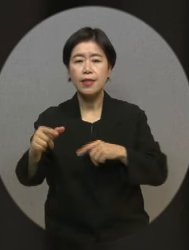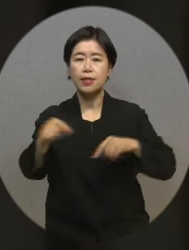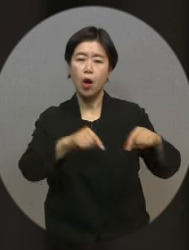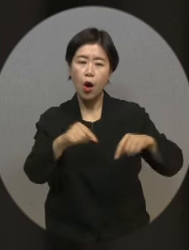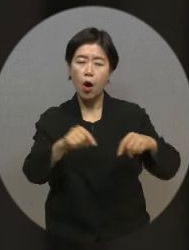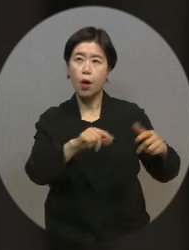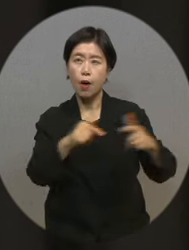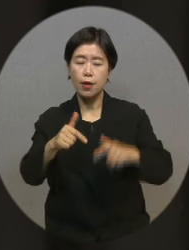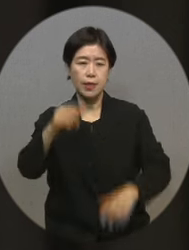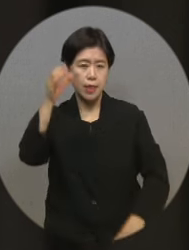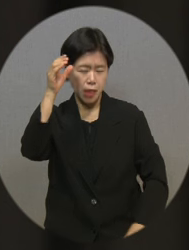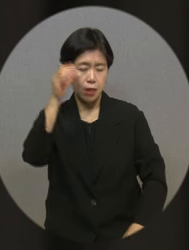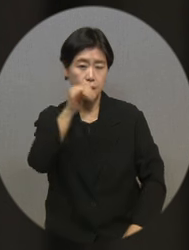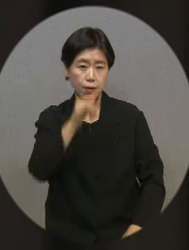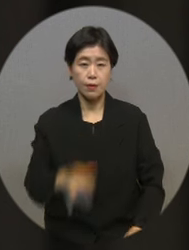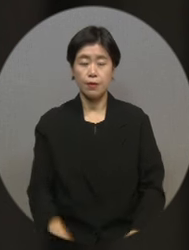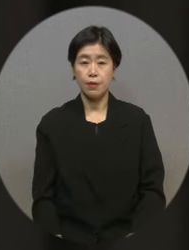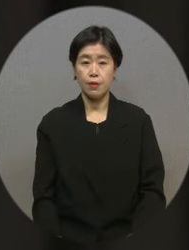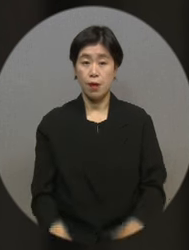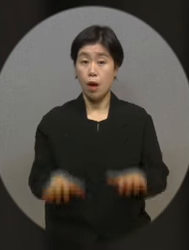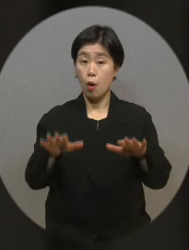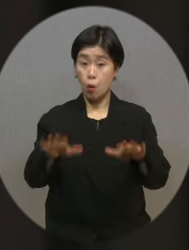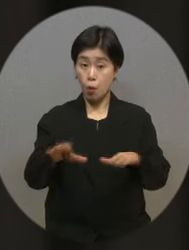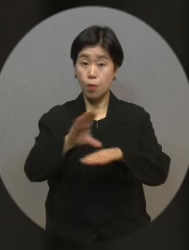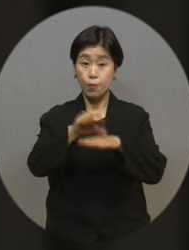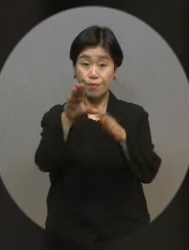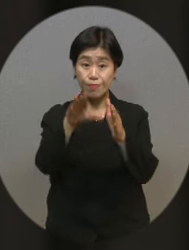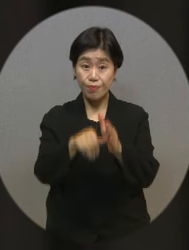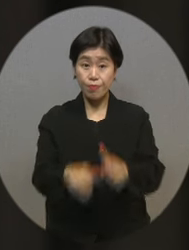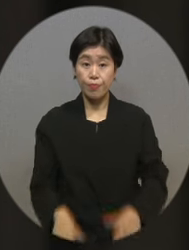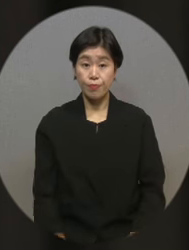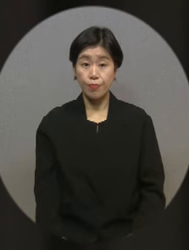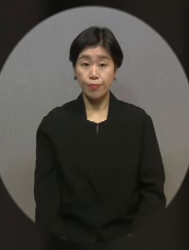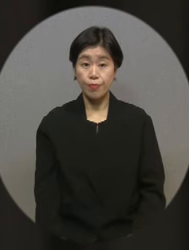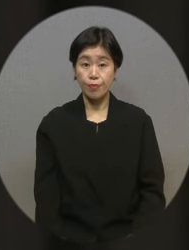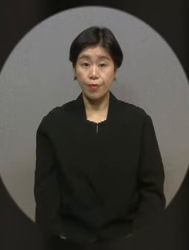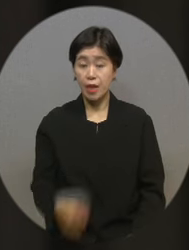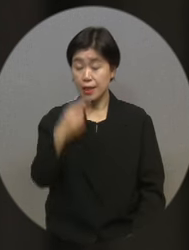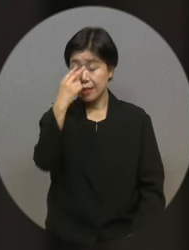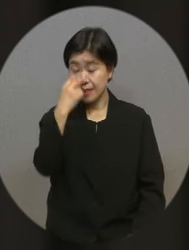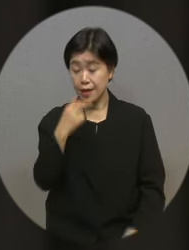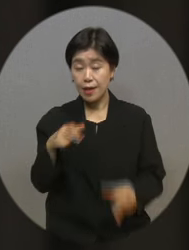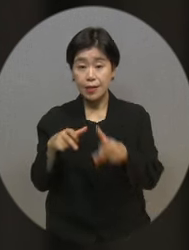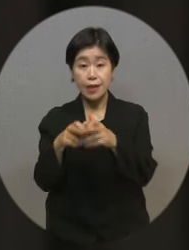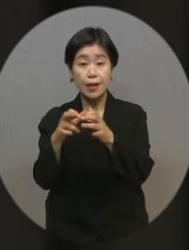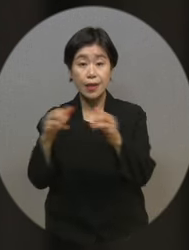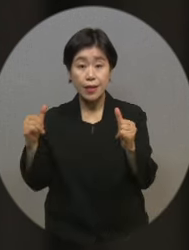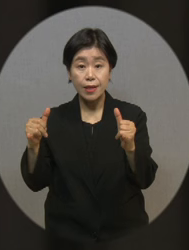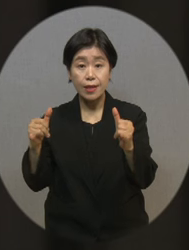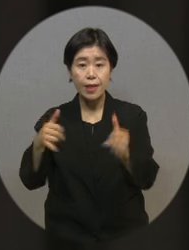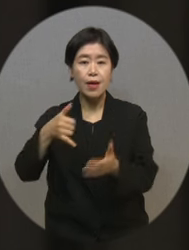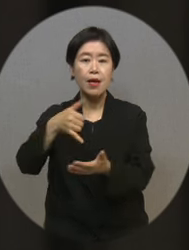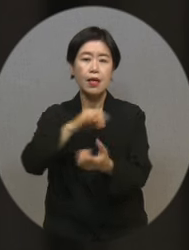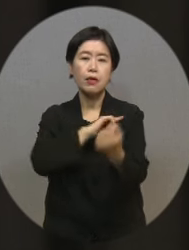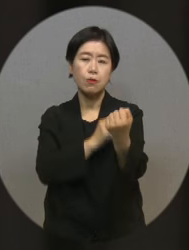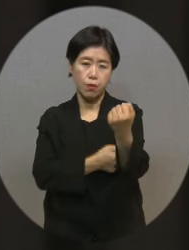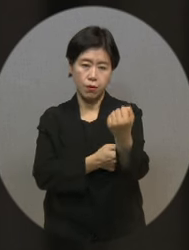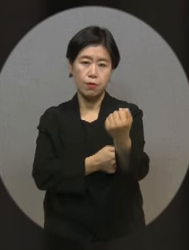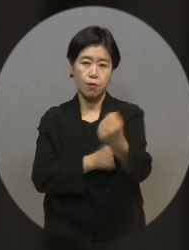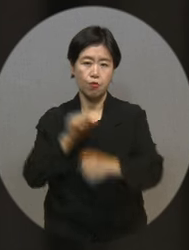합니다. 오늘 신문고에서는 시각장애인 인권운동가에서 정치인의 길을 걷게